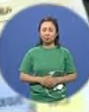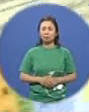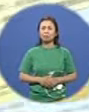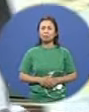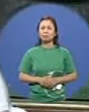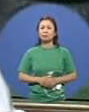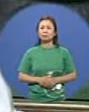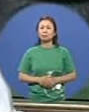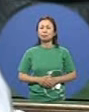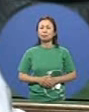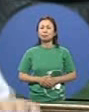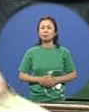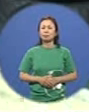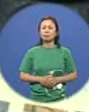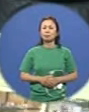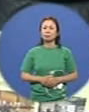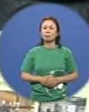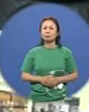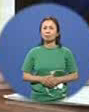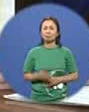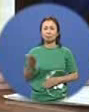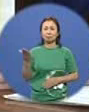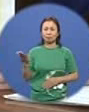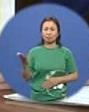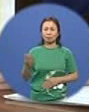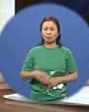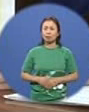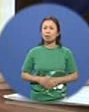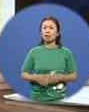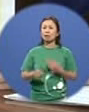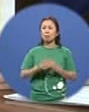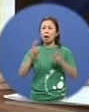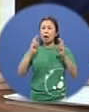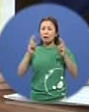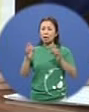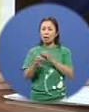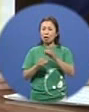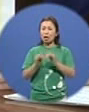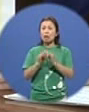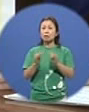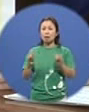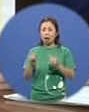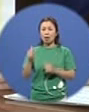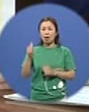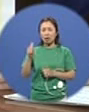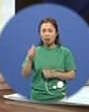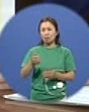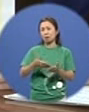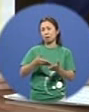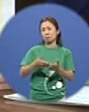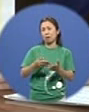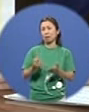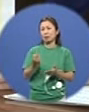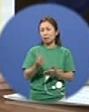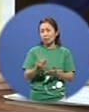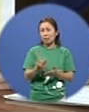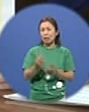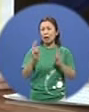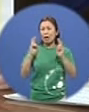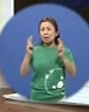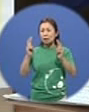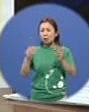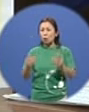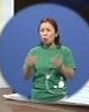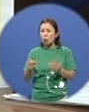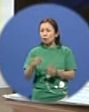ねでそのイメージはねここに載ってますね企業の経営者があ説明してくれる企業の技術を